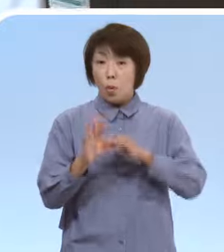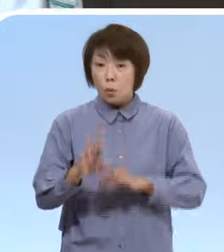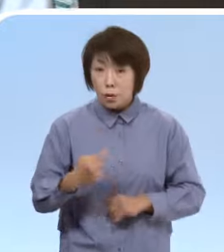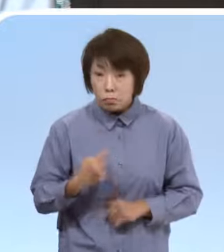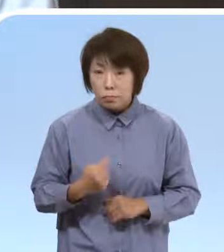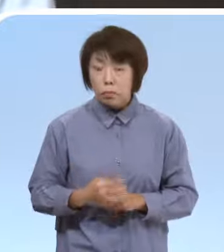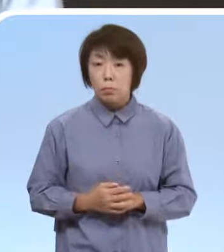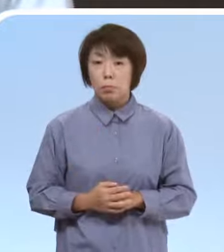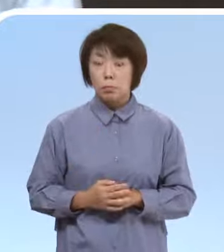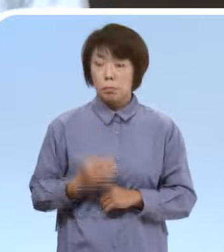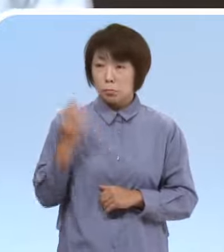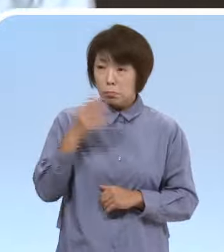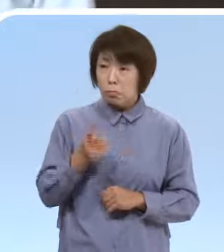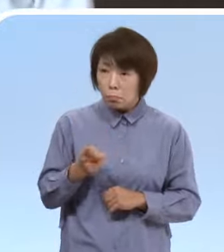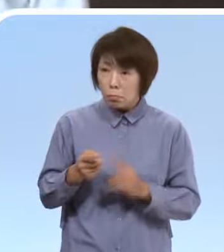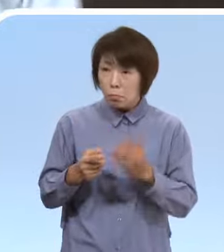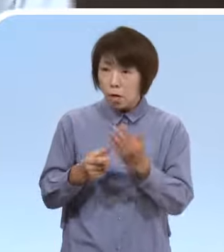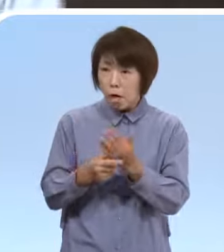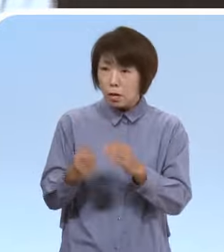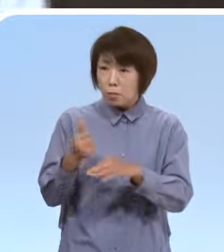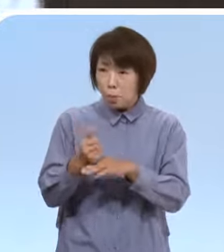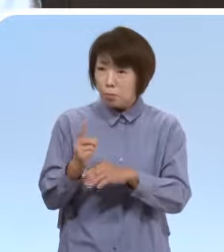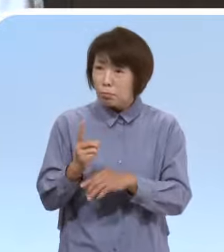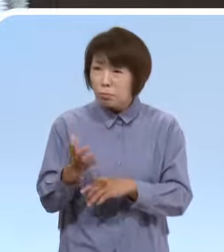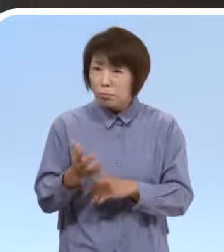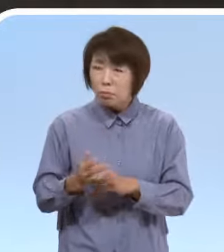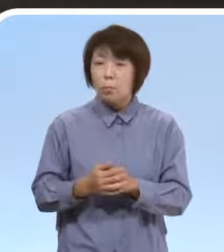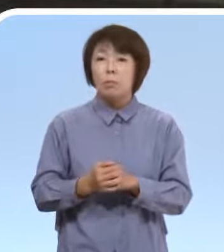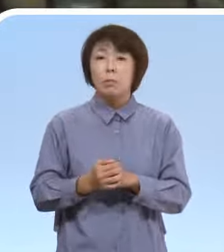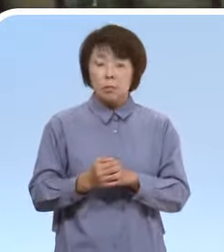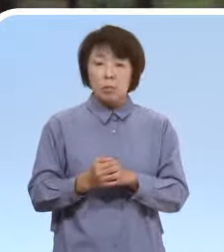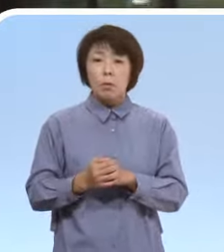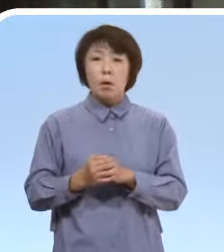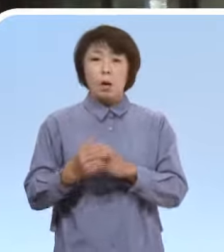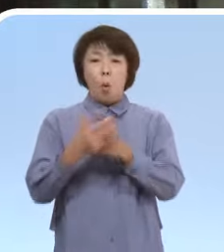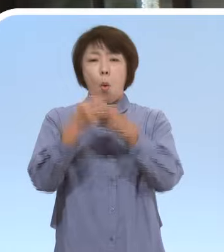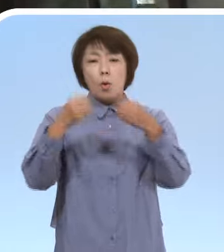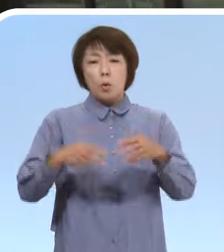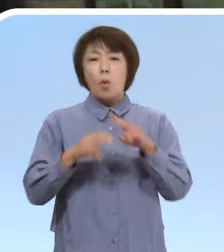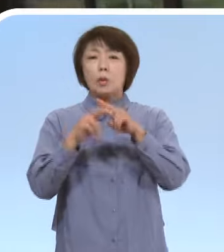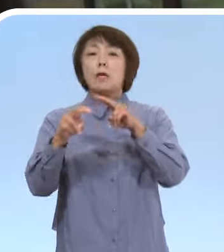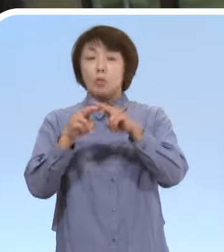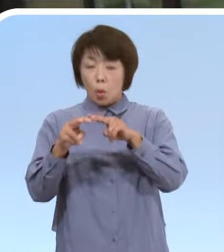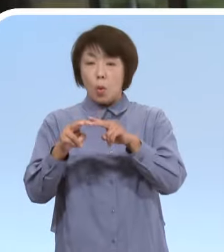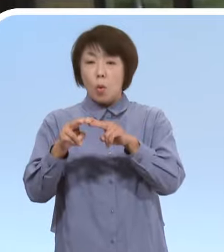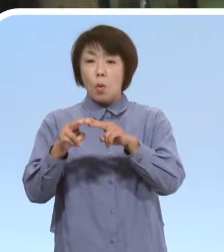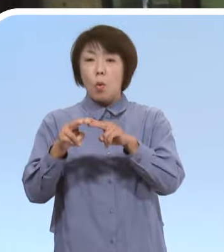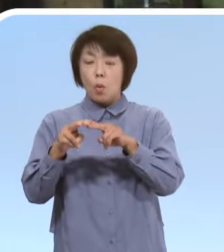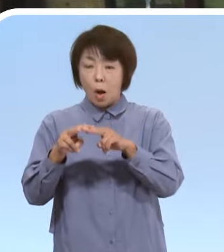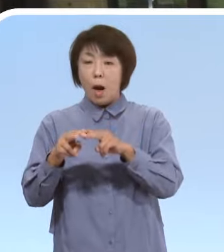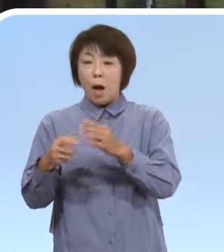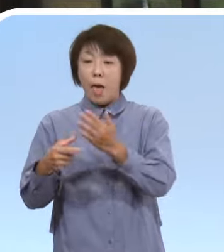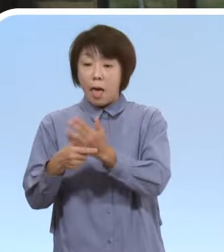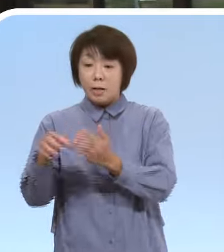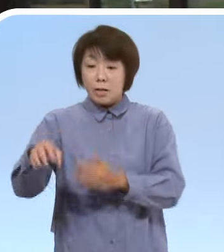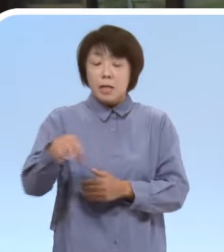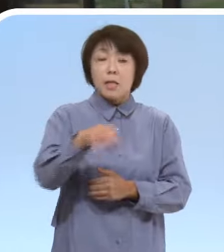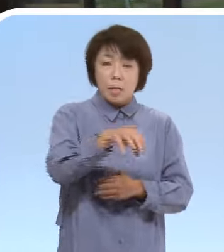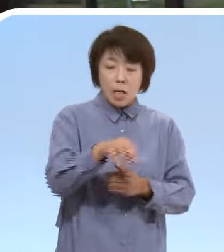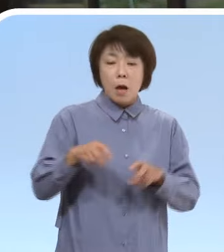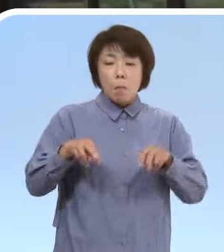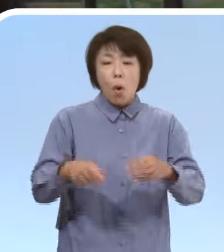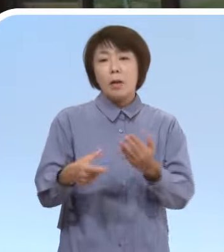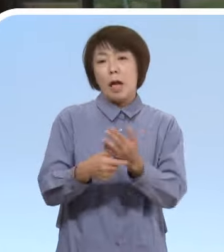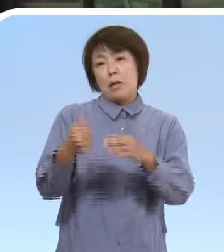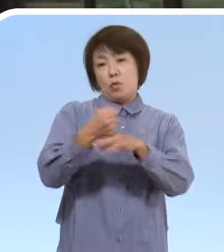ランティア駅長。 はい。 ボランティア駅長って何ですか？ 北条鉄道ではですね、 はい、 あのボランティアで各駅に駅長がおりま